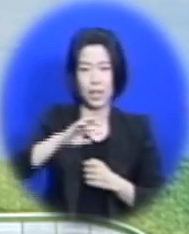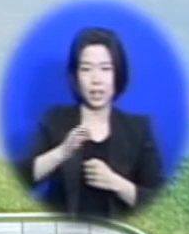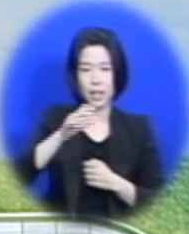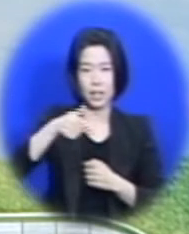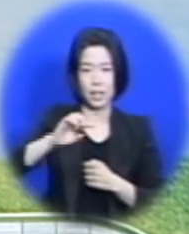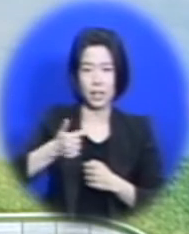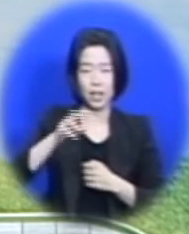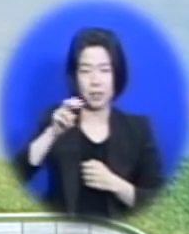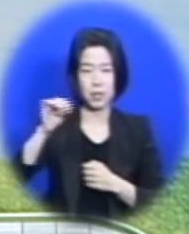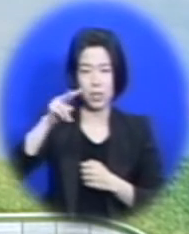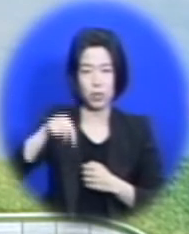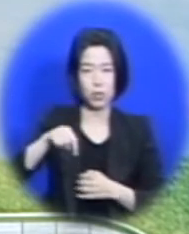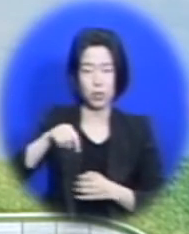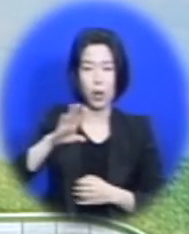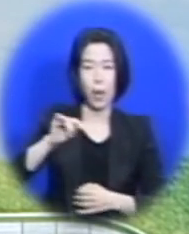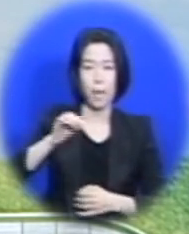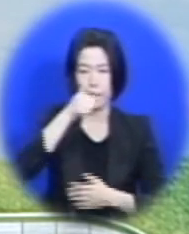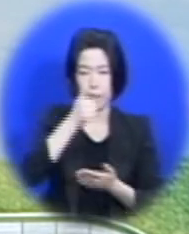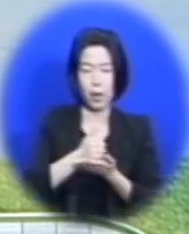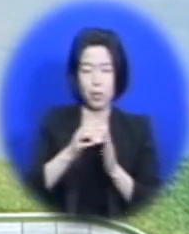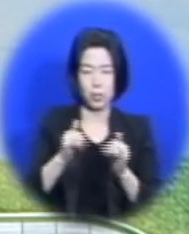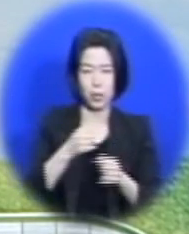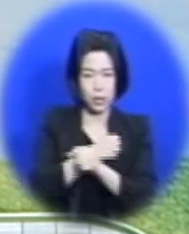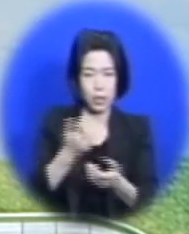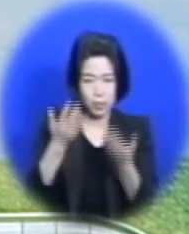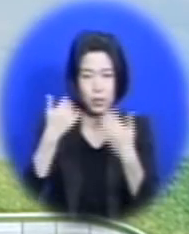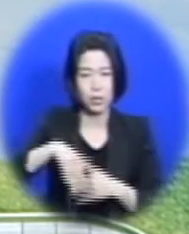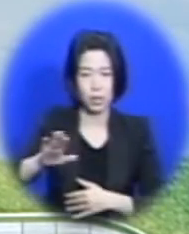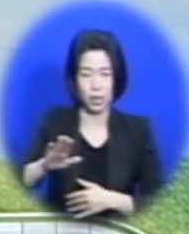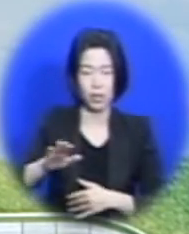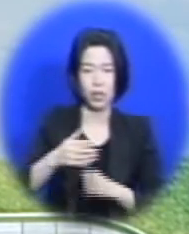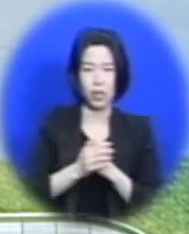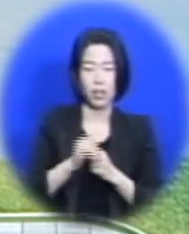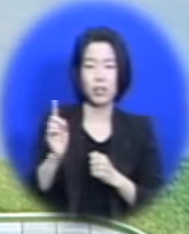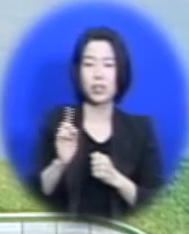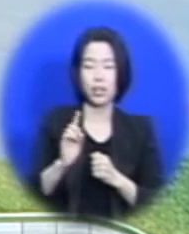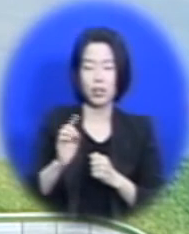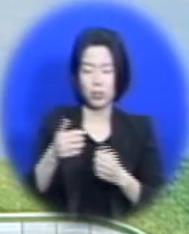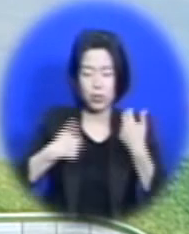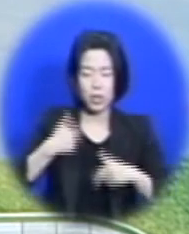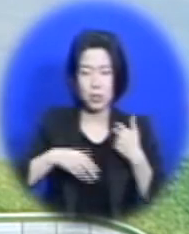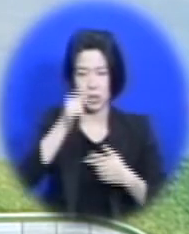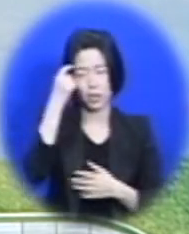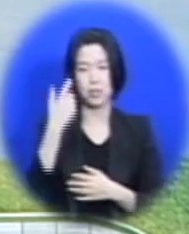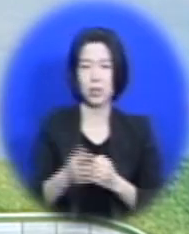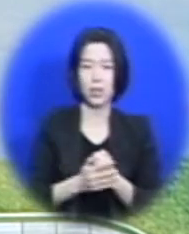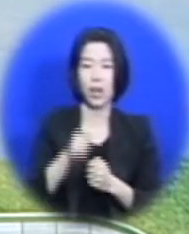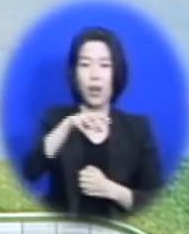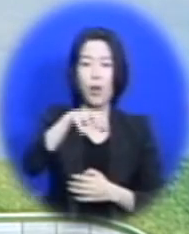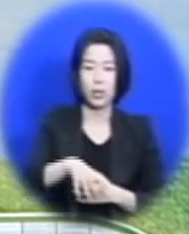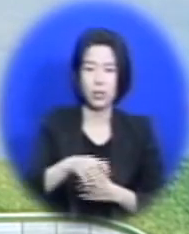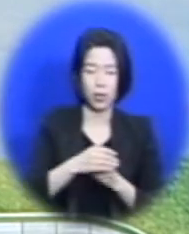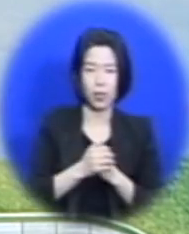끌려가요. 이것도 참 이해가 안 돼요. 그렇게 감옥에 끌려간 요셉에게 무슨 낙이 있겠어요? 그냥 거기서